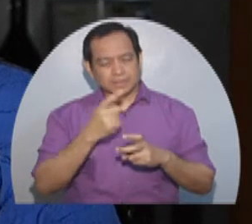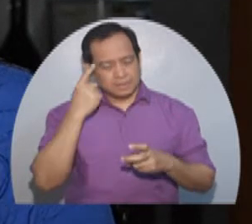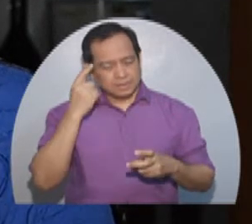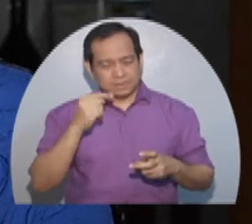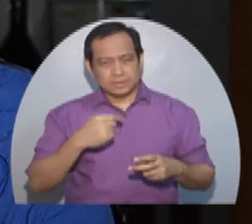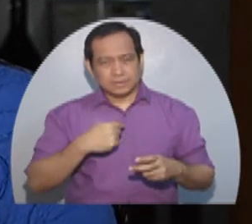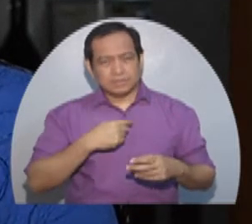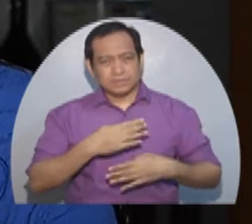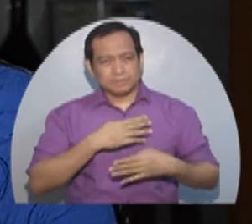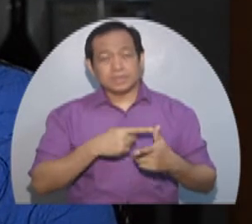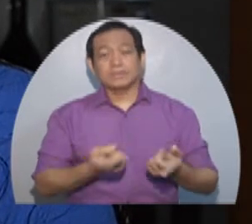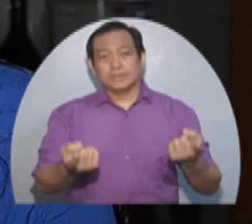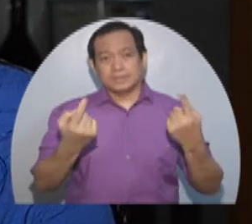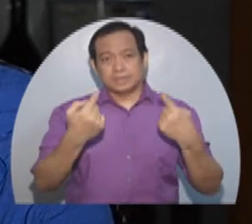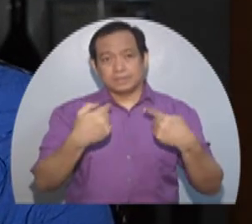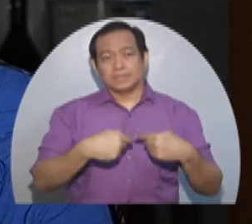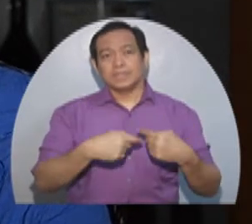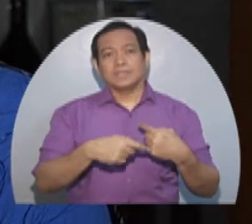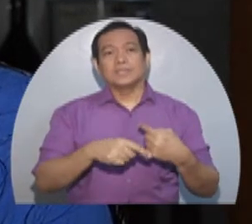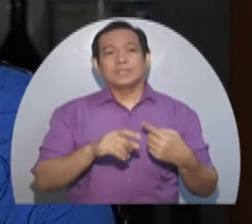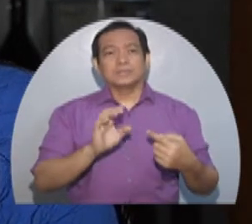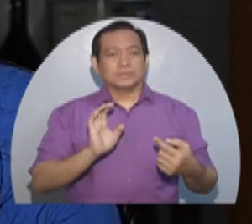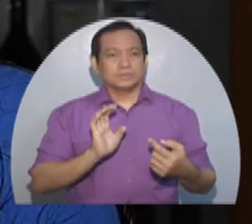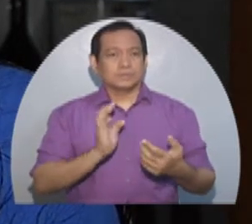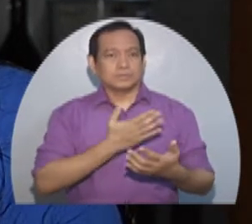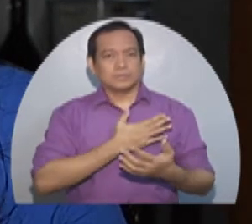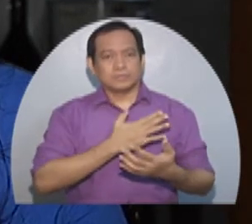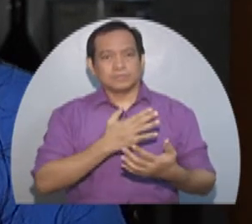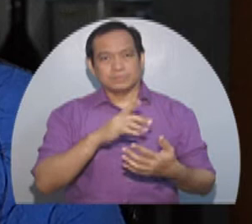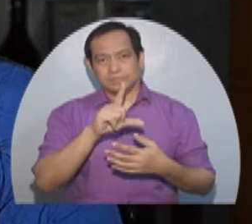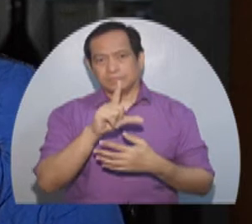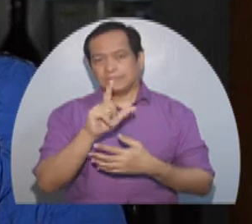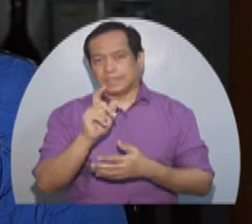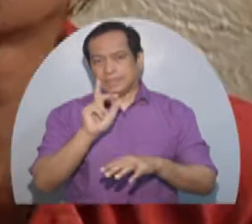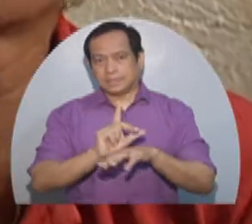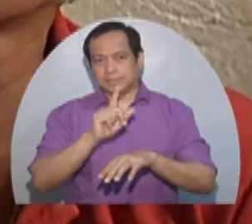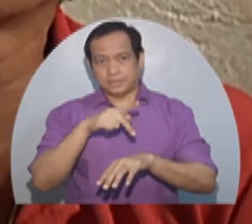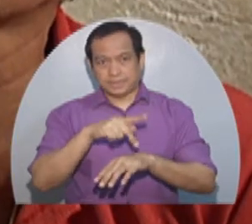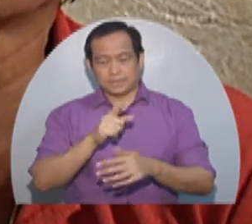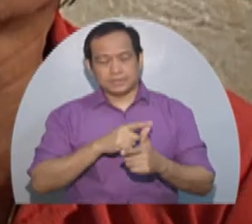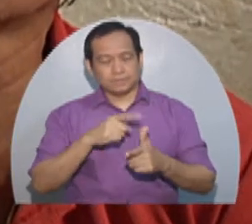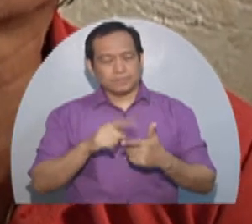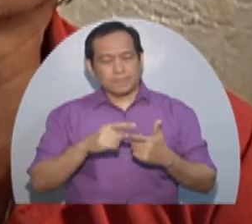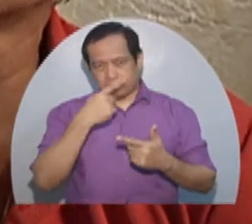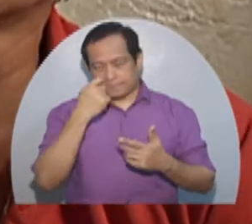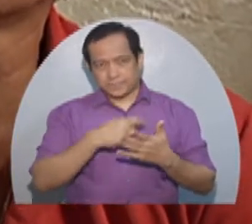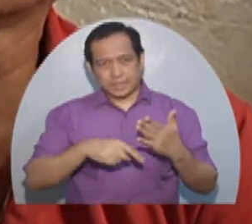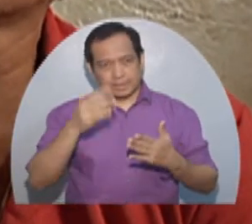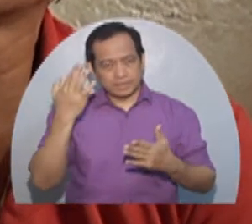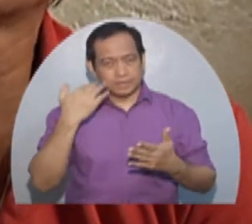nahirapan po ako huminga, kaya po yun, pinuntahan po nila ako dun sa Las Piñas po. Noon po